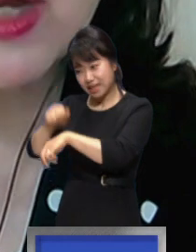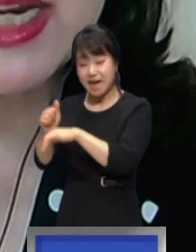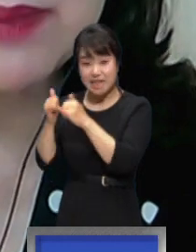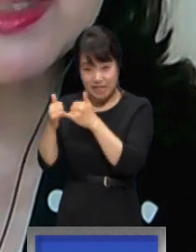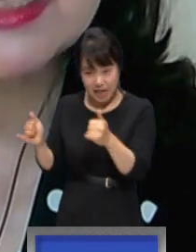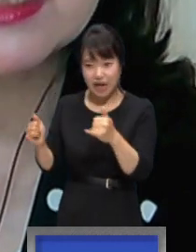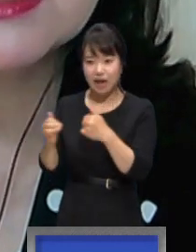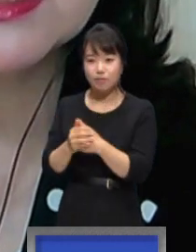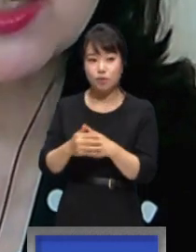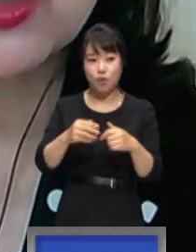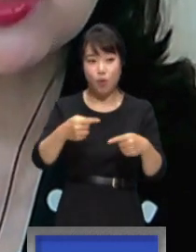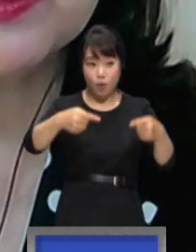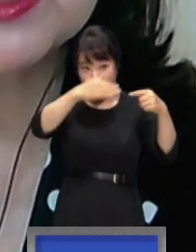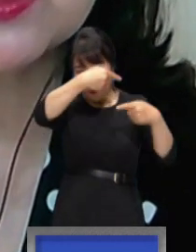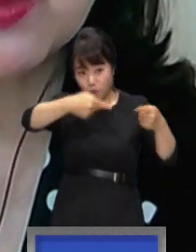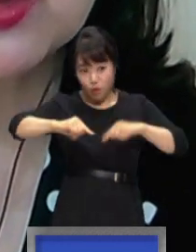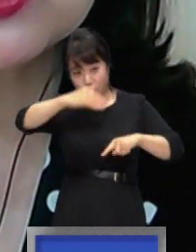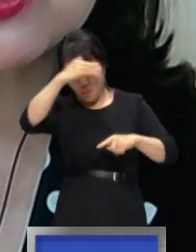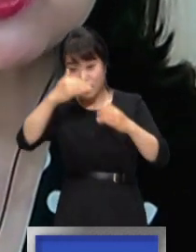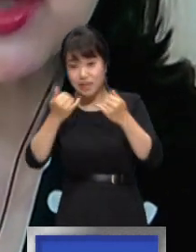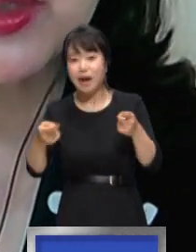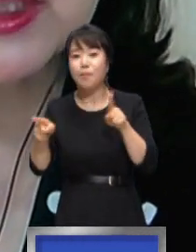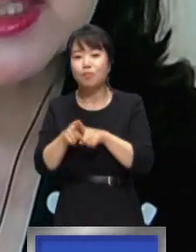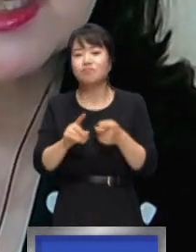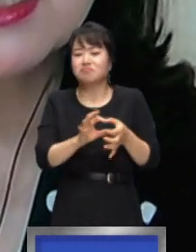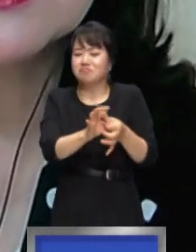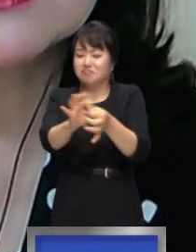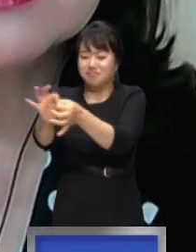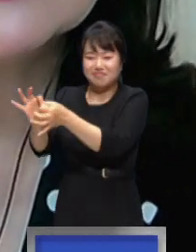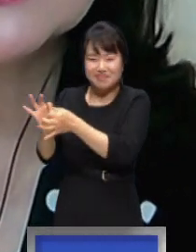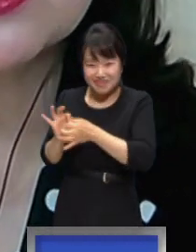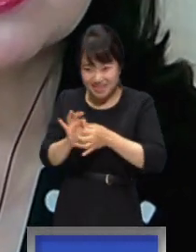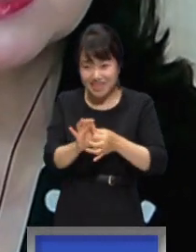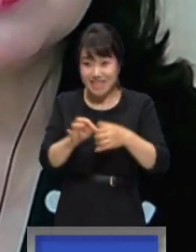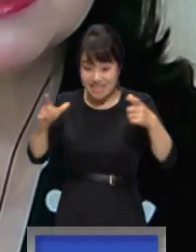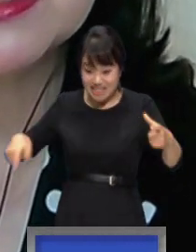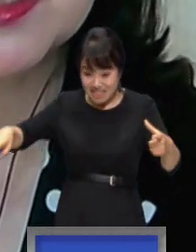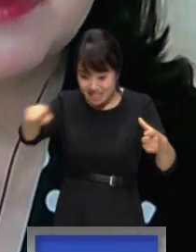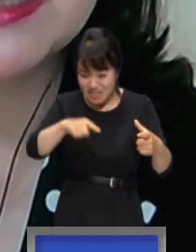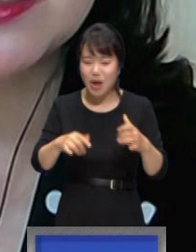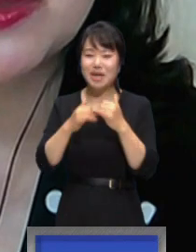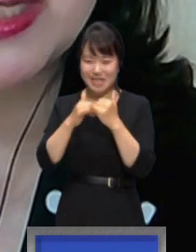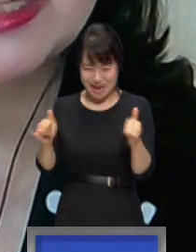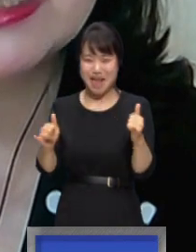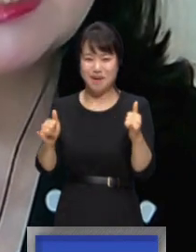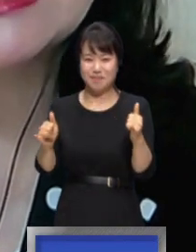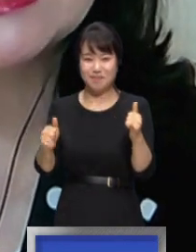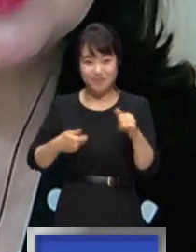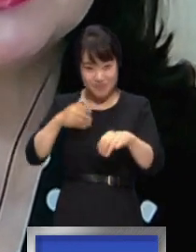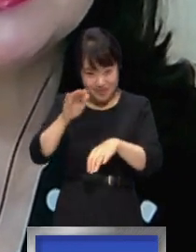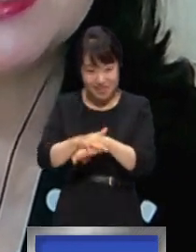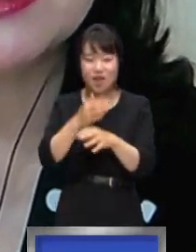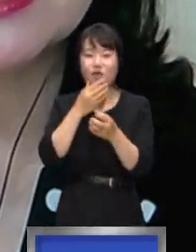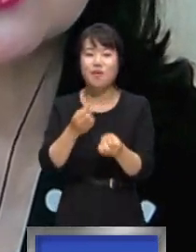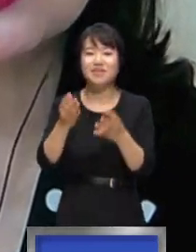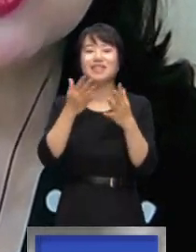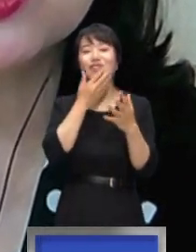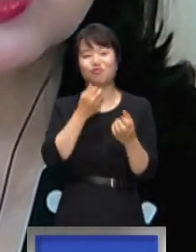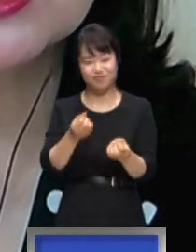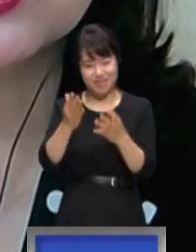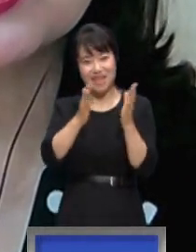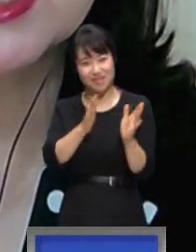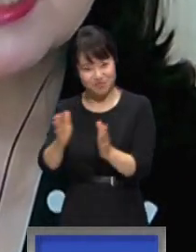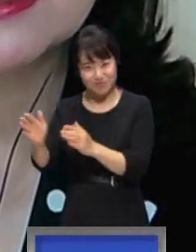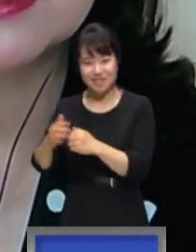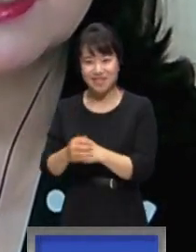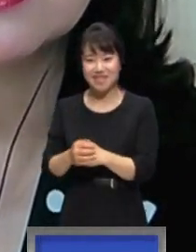그리고 관람객인 지역 주민들 모두 구성원이 그 지역 시민들이 만들어낸 시민들에 의한